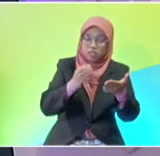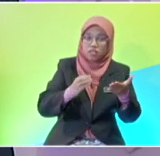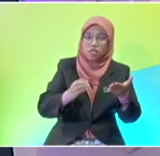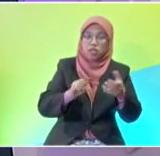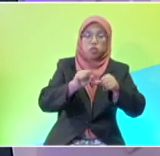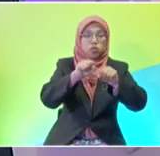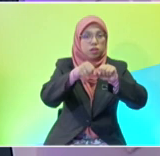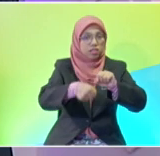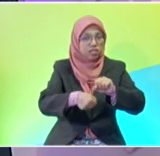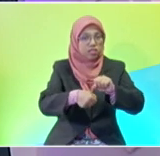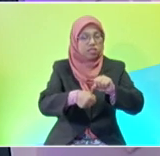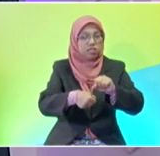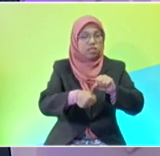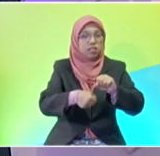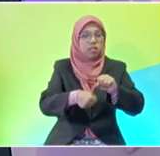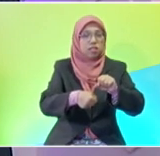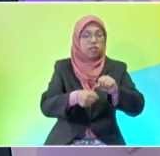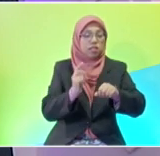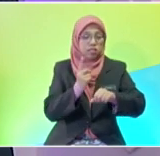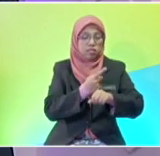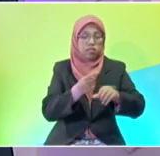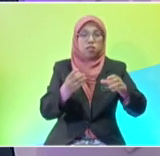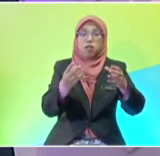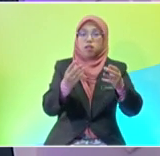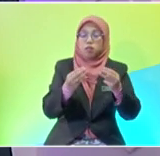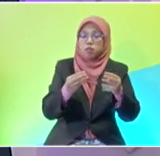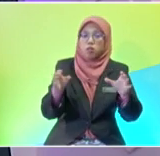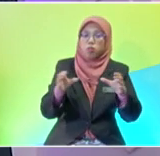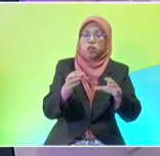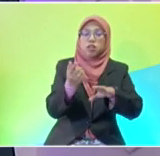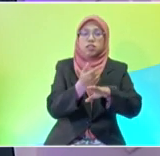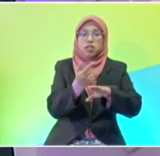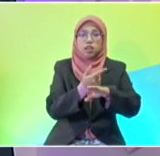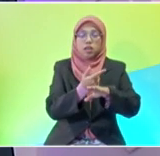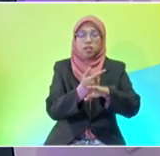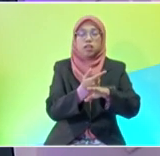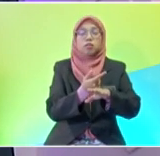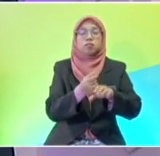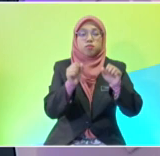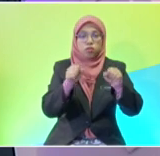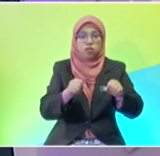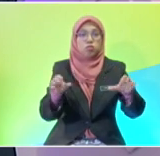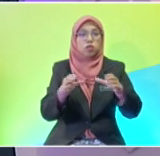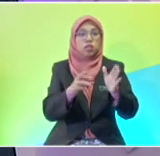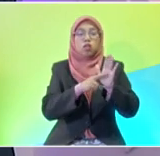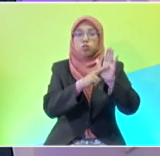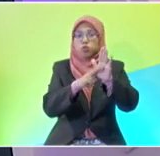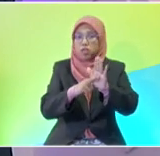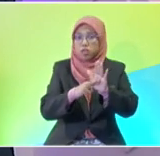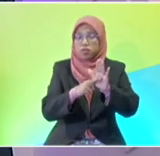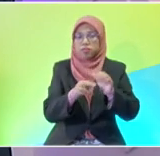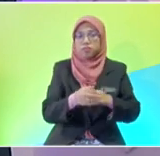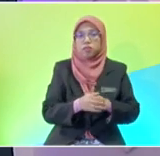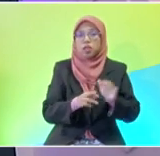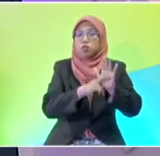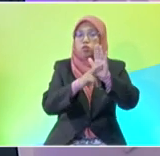apabila kita buat latihan yang sama kita boleh membuat rujukan Oke rujukan itu penting